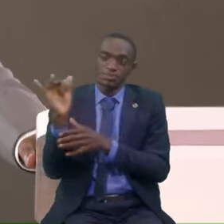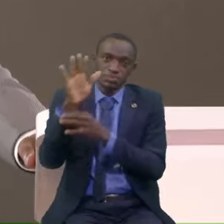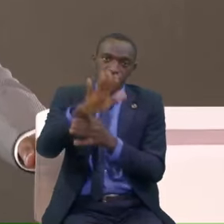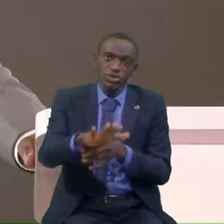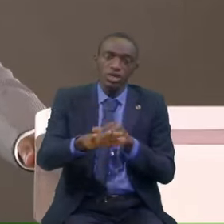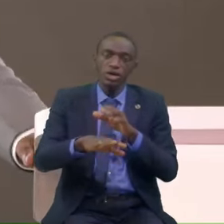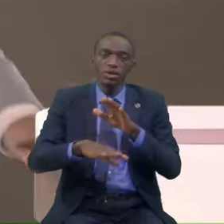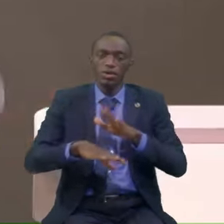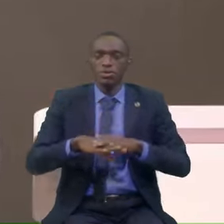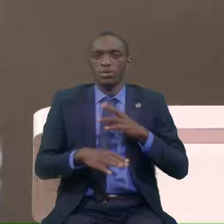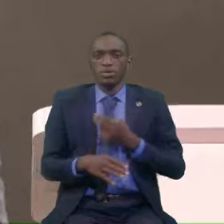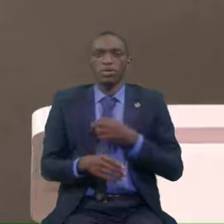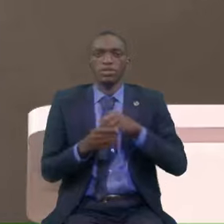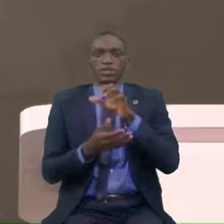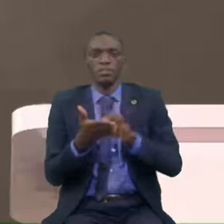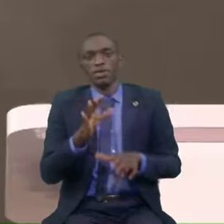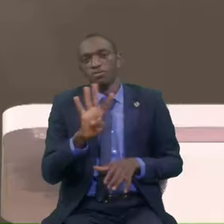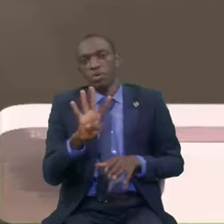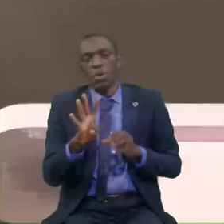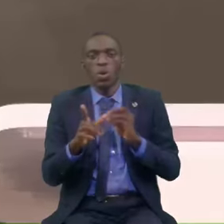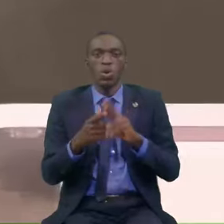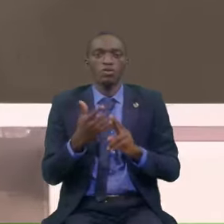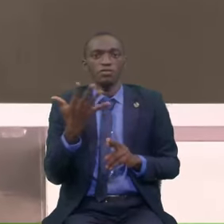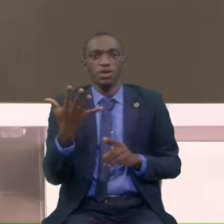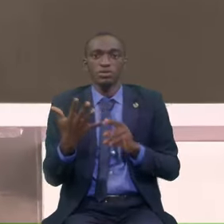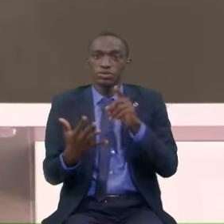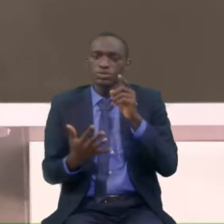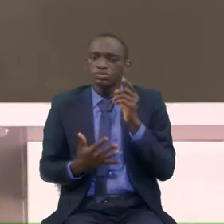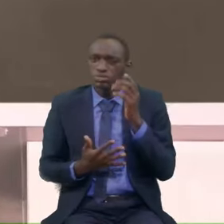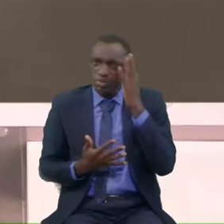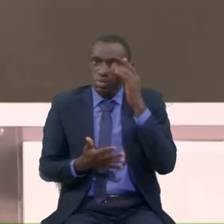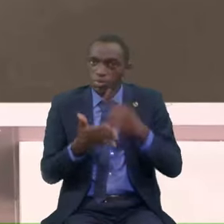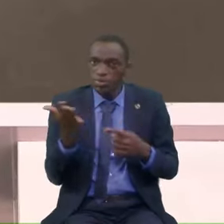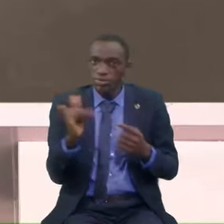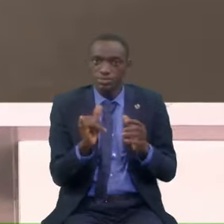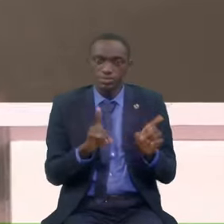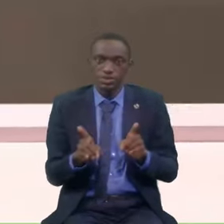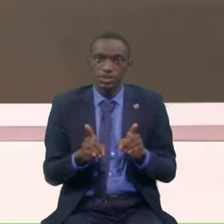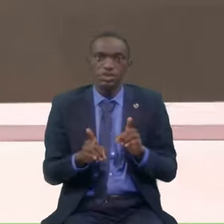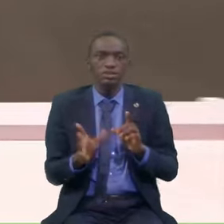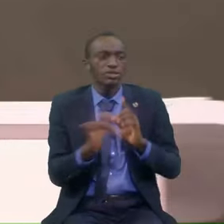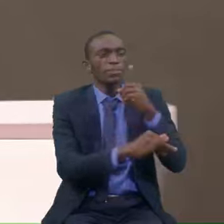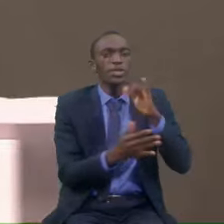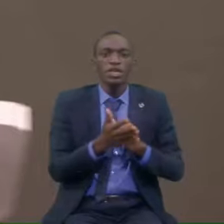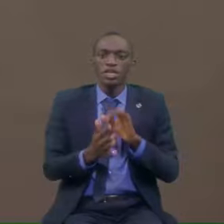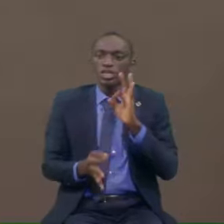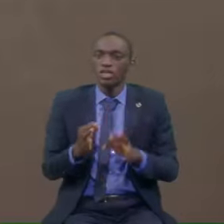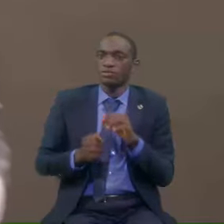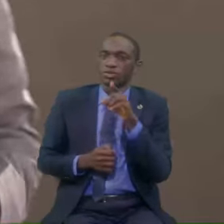vous voyez ce qu'ils ont fait. Ils ont menacé. Et d'ici, vous parlez encore en ce